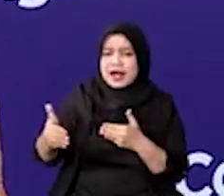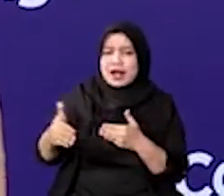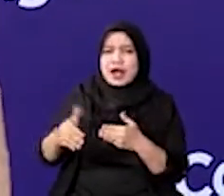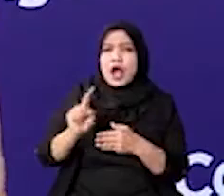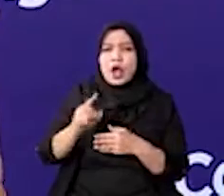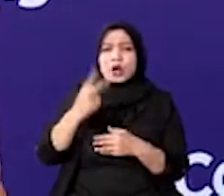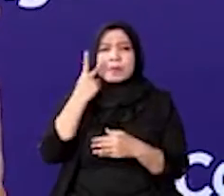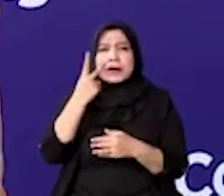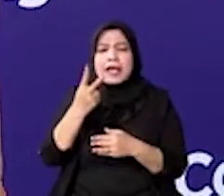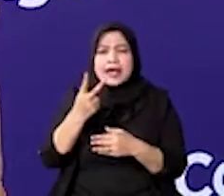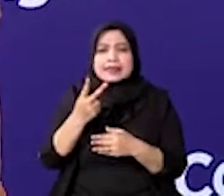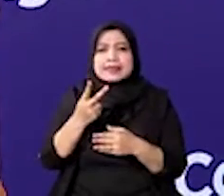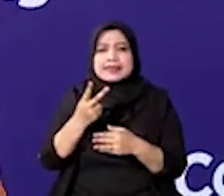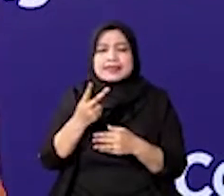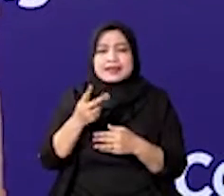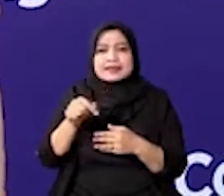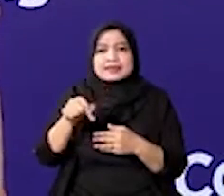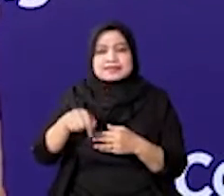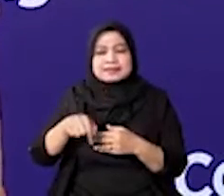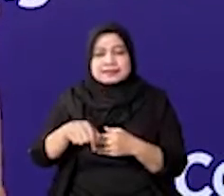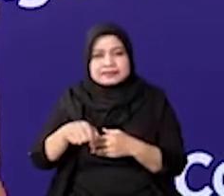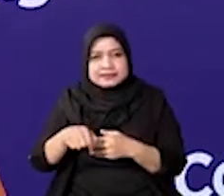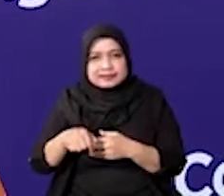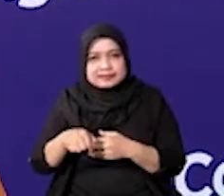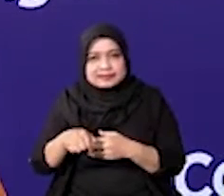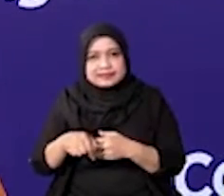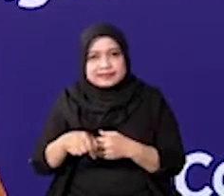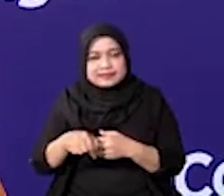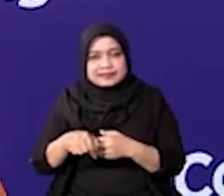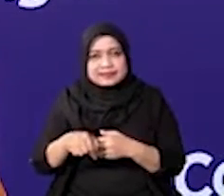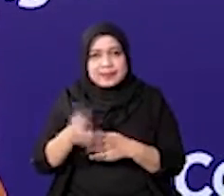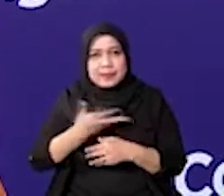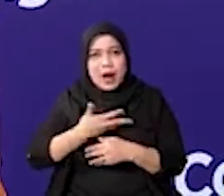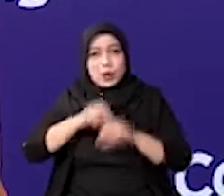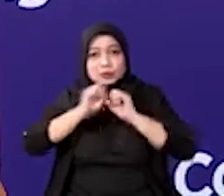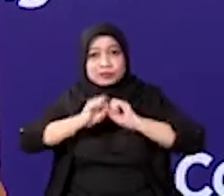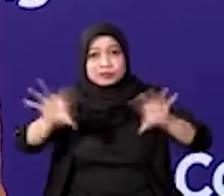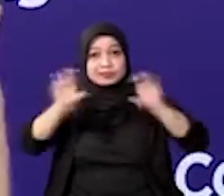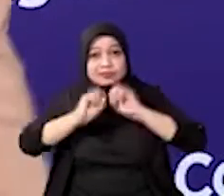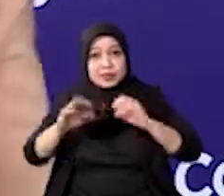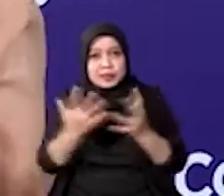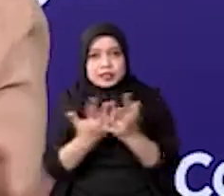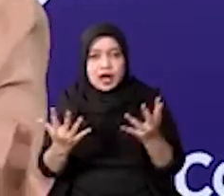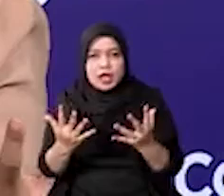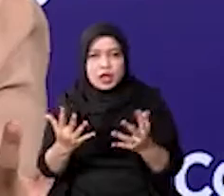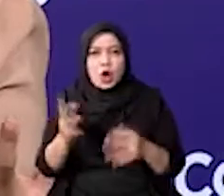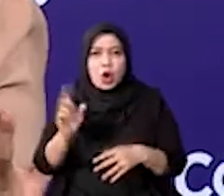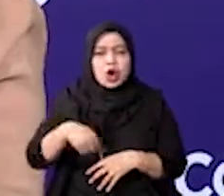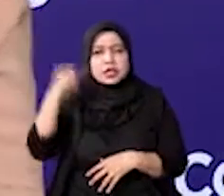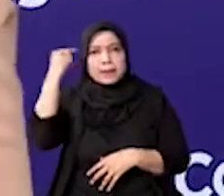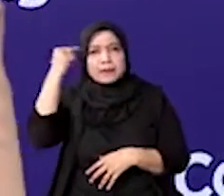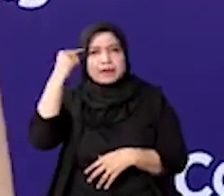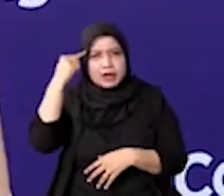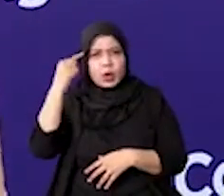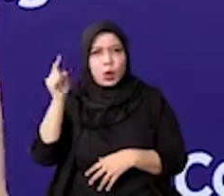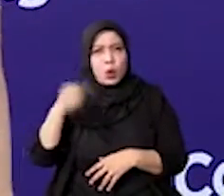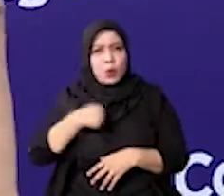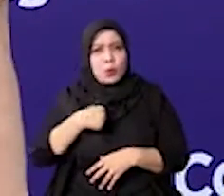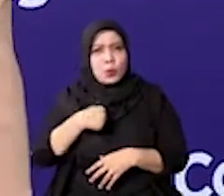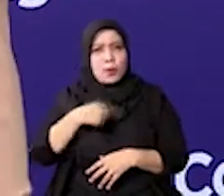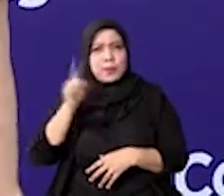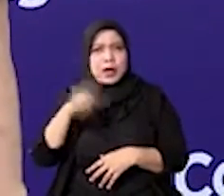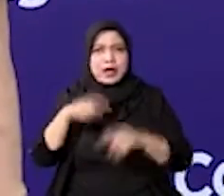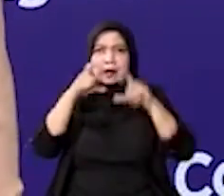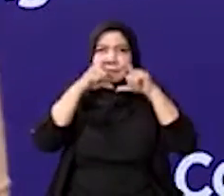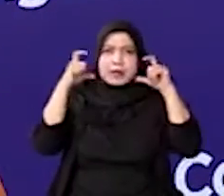nantinya akan cukup tinggi kalau kita berkaca dari sebelumnya begitu ya sebenarnya ee ini untuk sekedar e sebagai edukasi juga ke masyarakat jangan sampai masyarakat